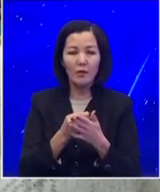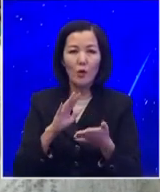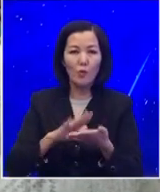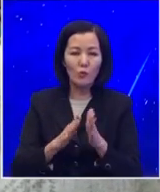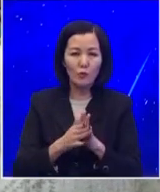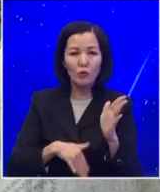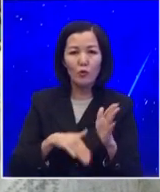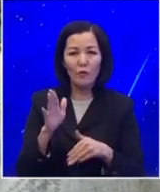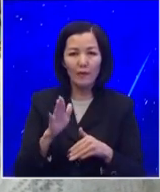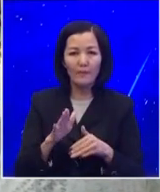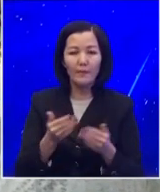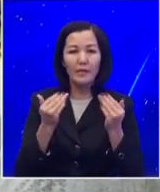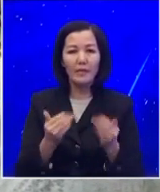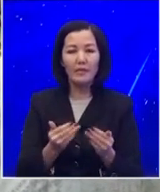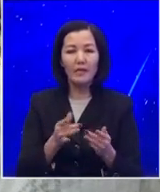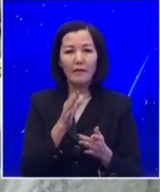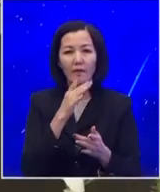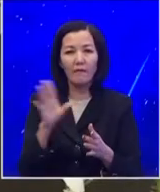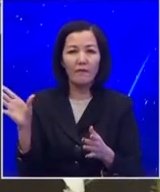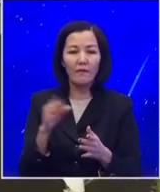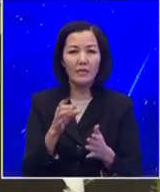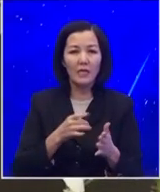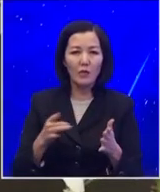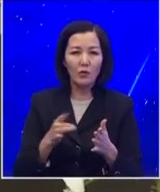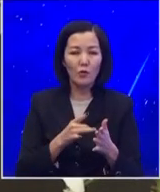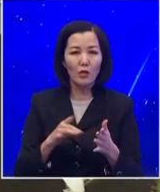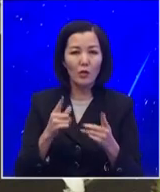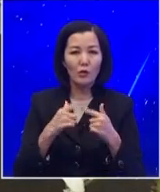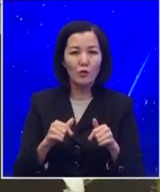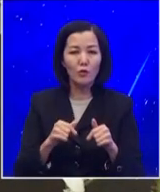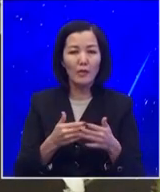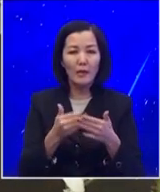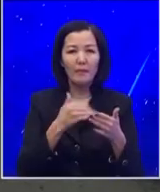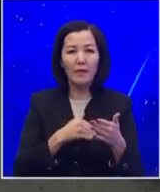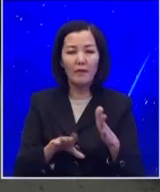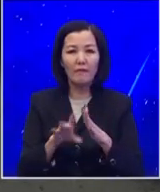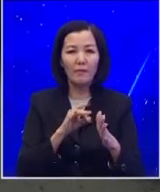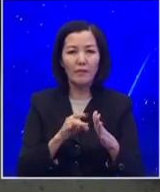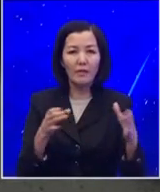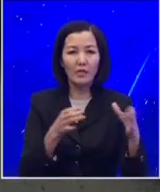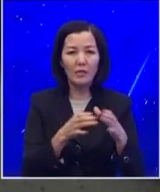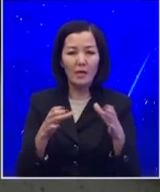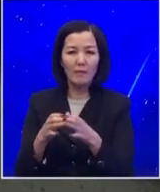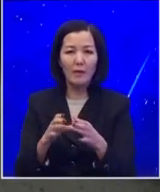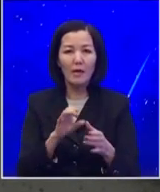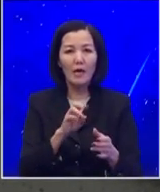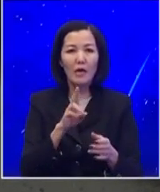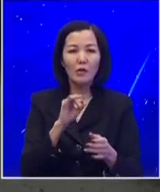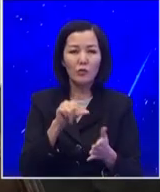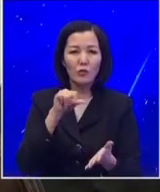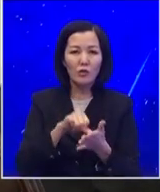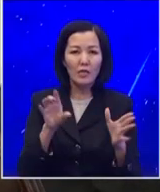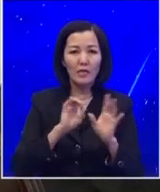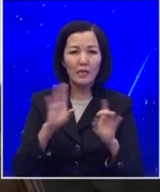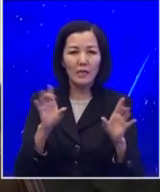более комфортные условия. На данный момент во всех регионах страны созданы предвыборные штабы партии Ак-Жол. Их члены